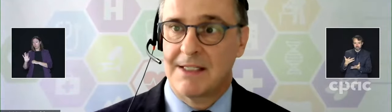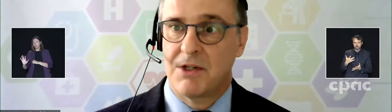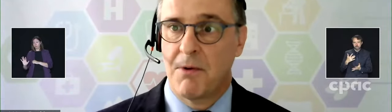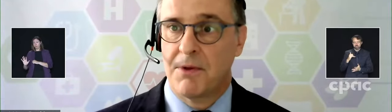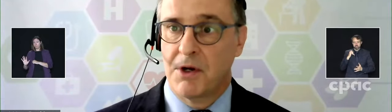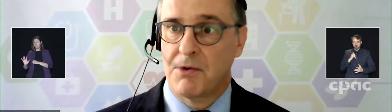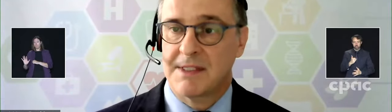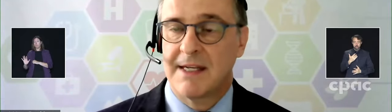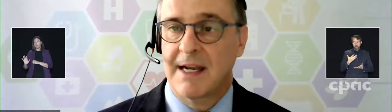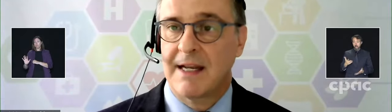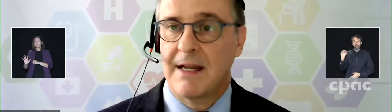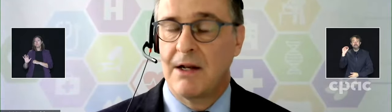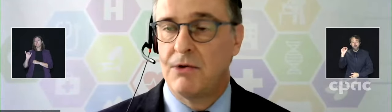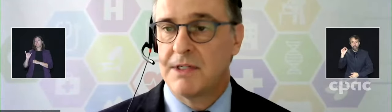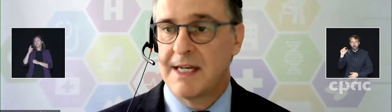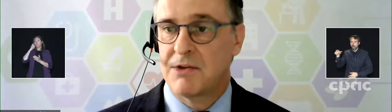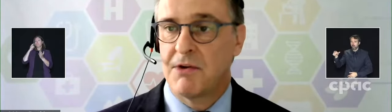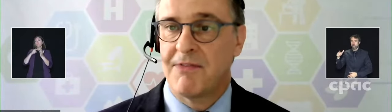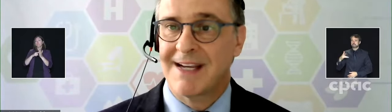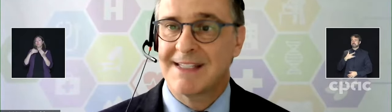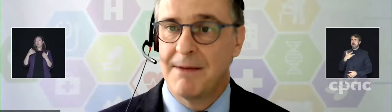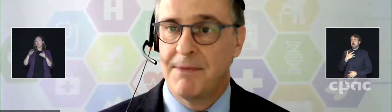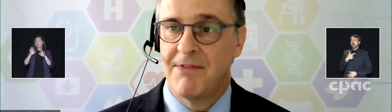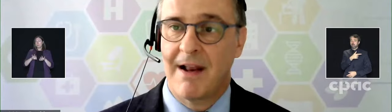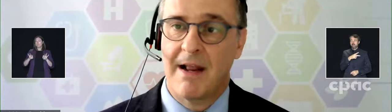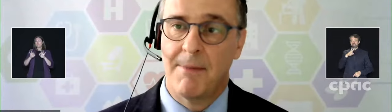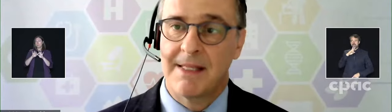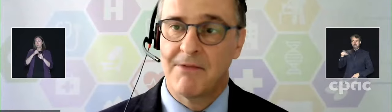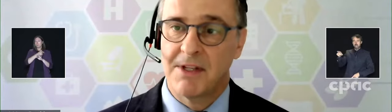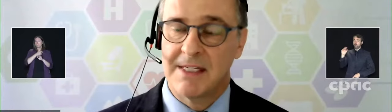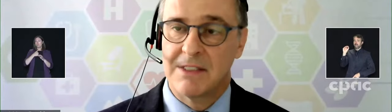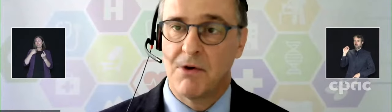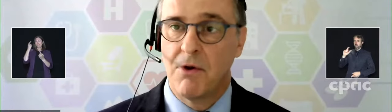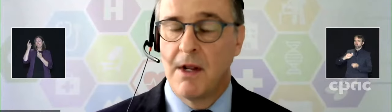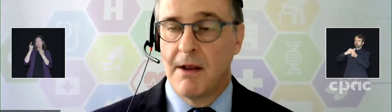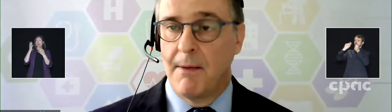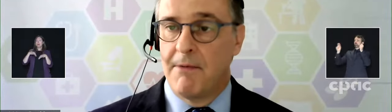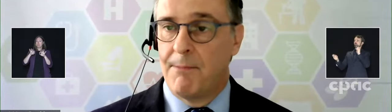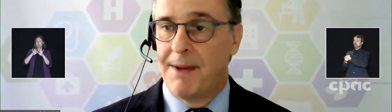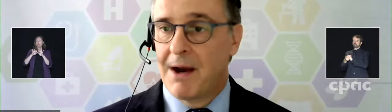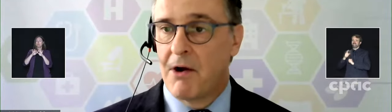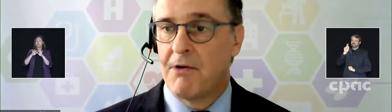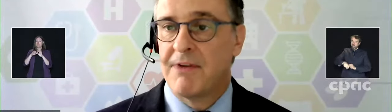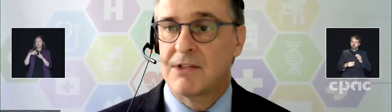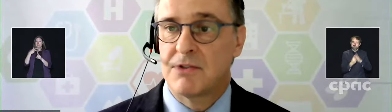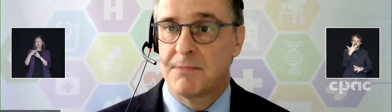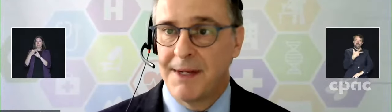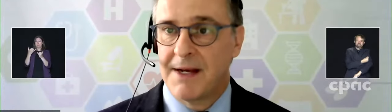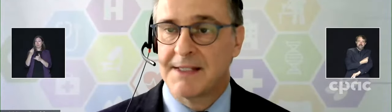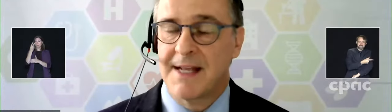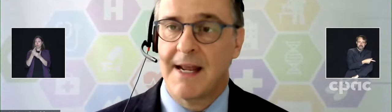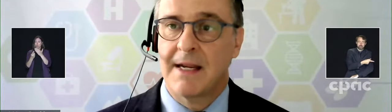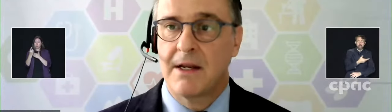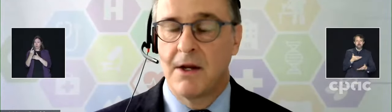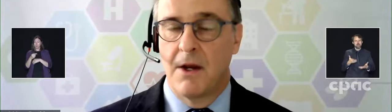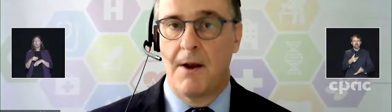de considérer l'utilisation d'un vaccin bivalent. Maintenant, votre question BA1 versus BA5.